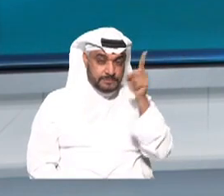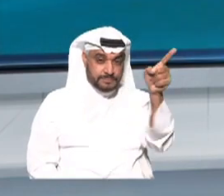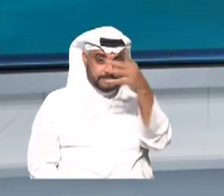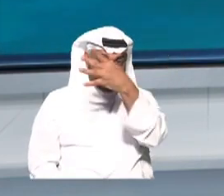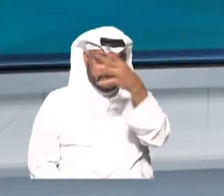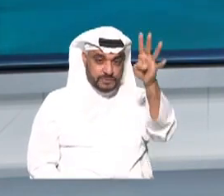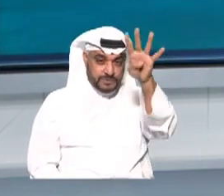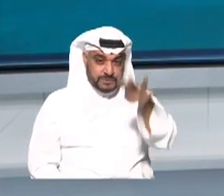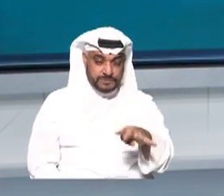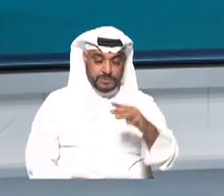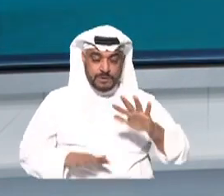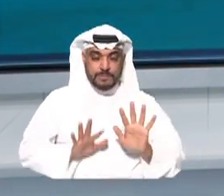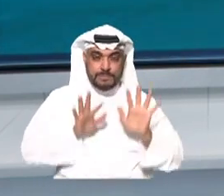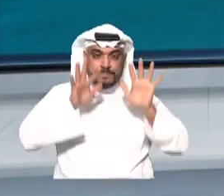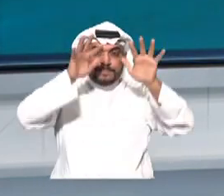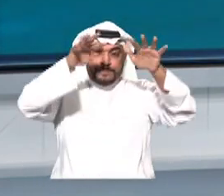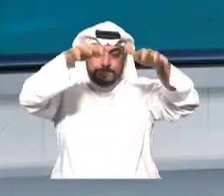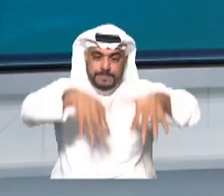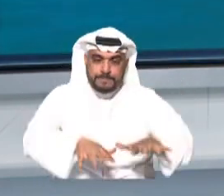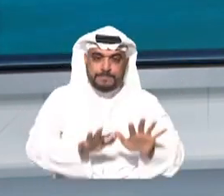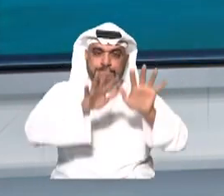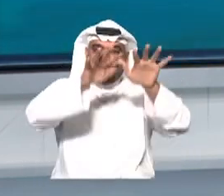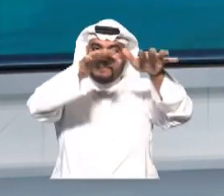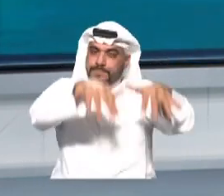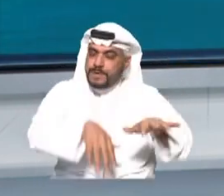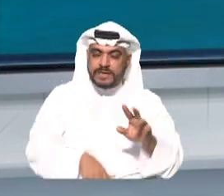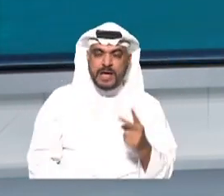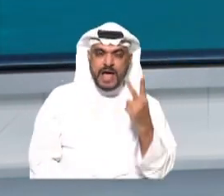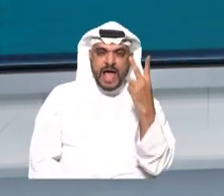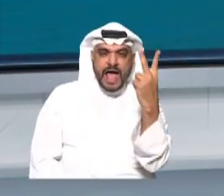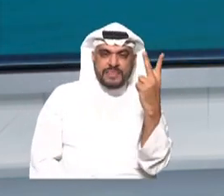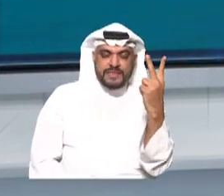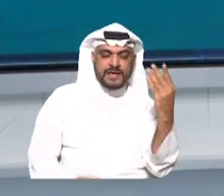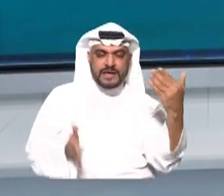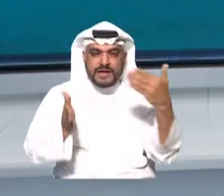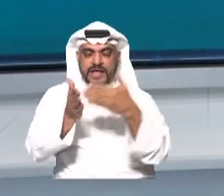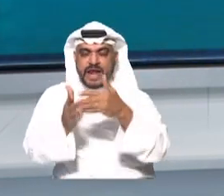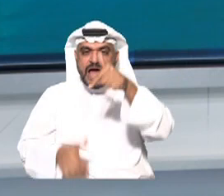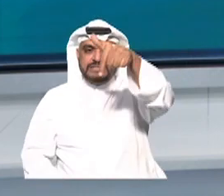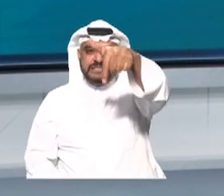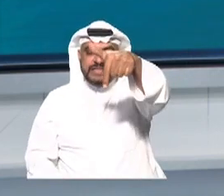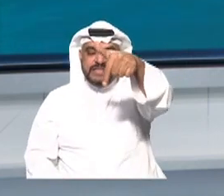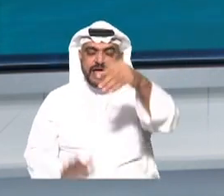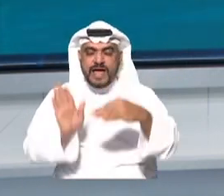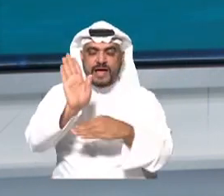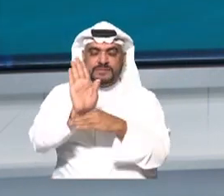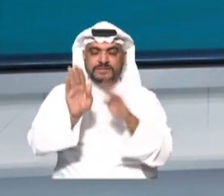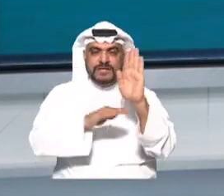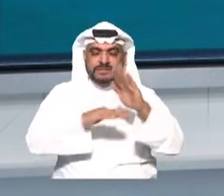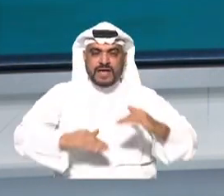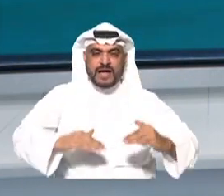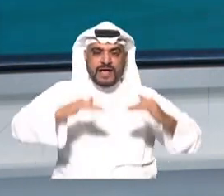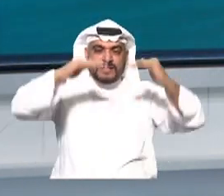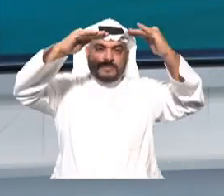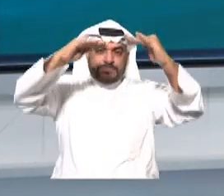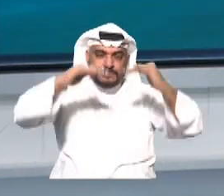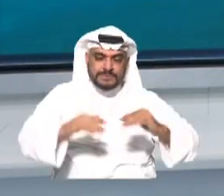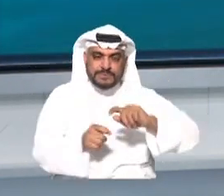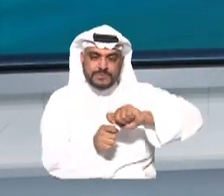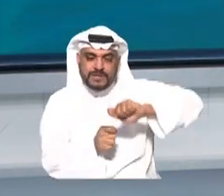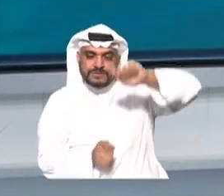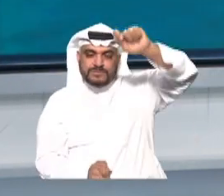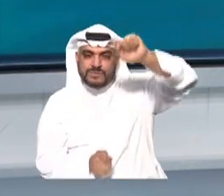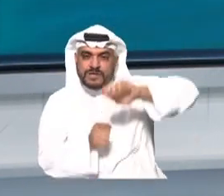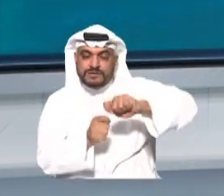وقد يصل ارتفاع الموج في نهار يوم الغد ما بين 2 إلى 6 أقدام، ومع تراجع سرعة الرياح راح تبدي تقل